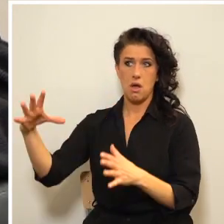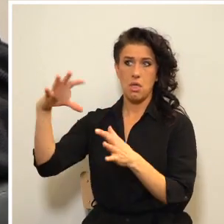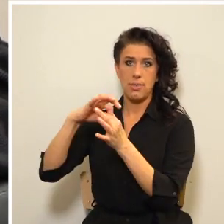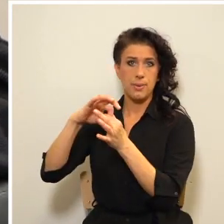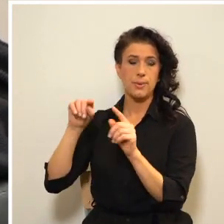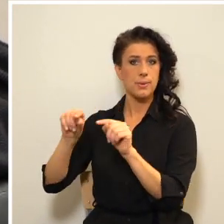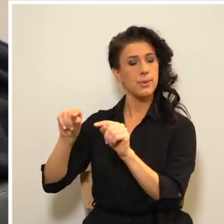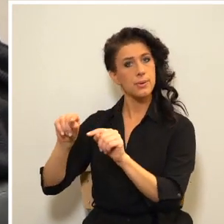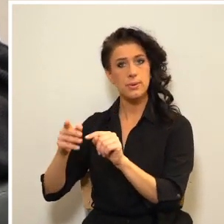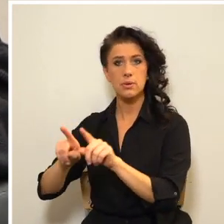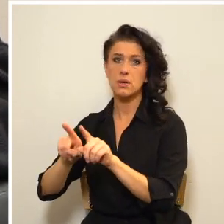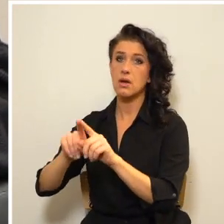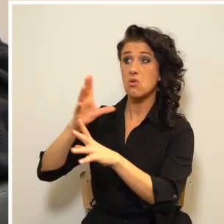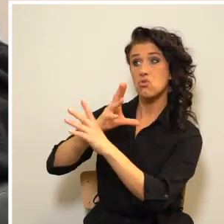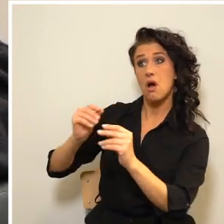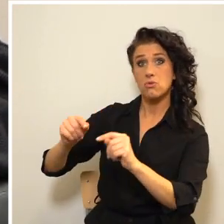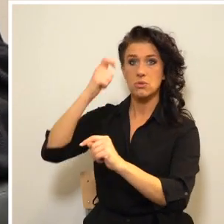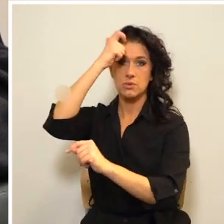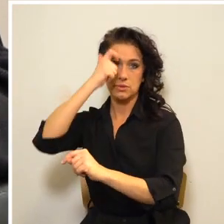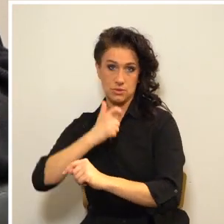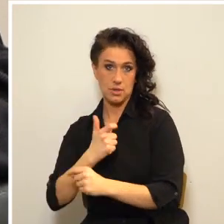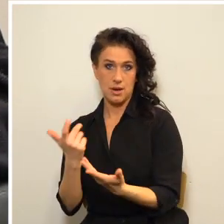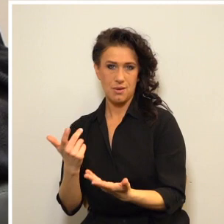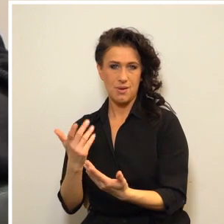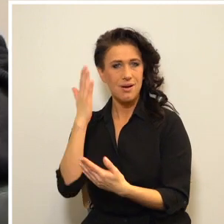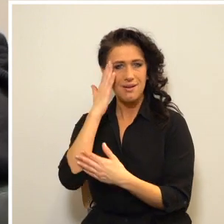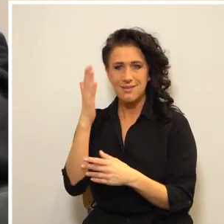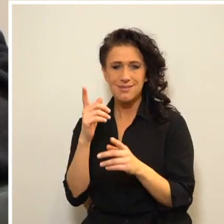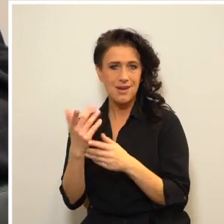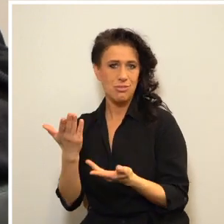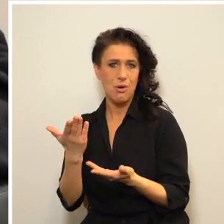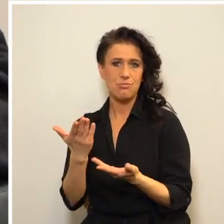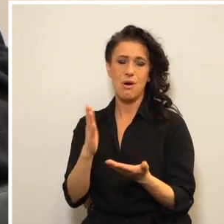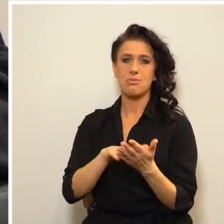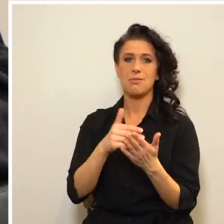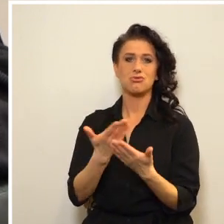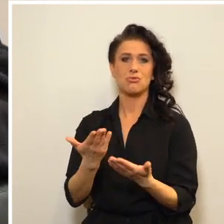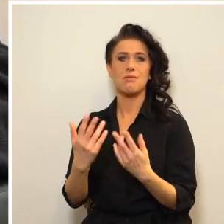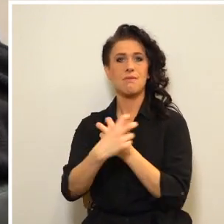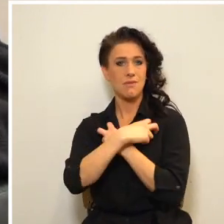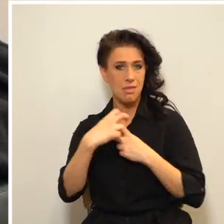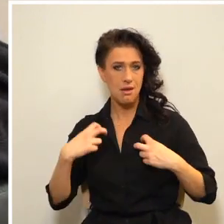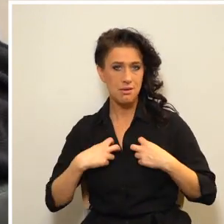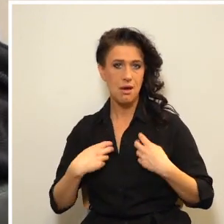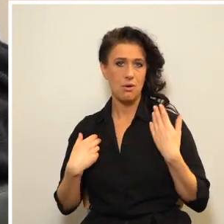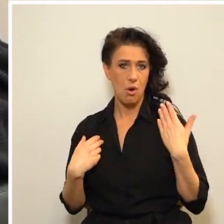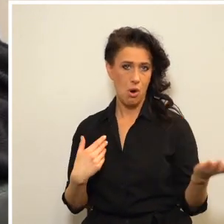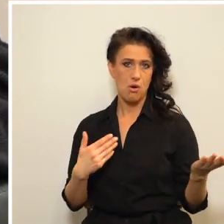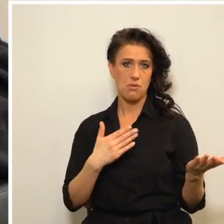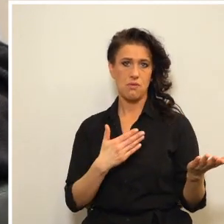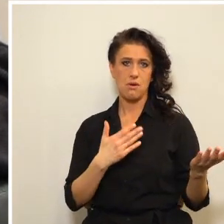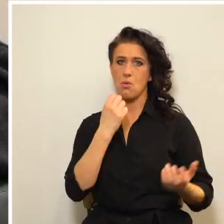inąd wartym szacunku ciałem jak wiadomo wyznawcy Świadkowie Jehowy mają trudności z